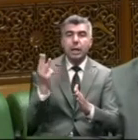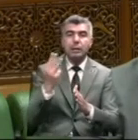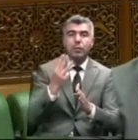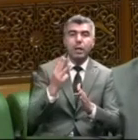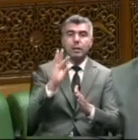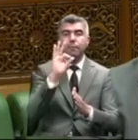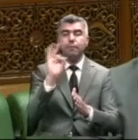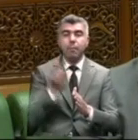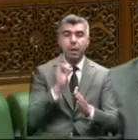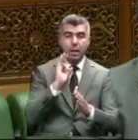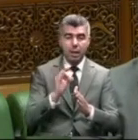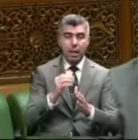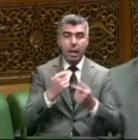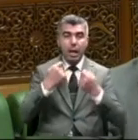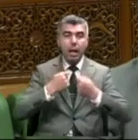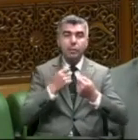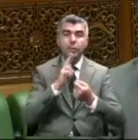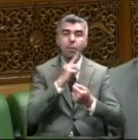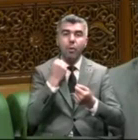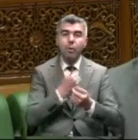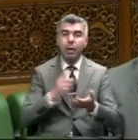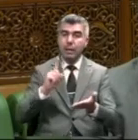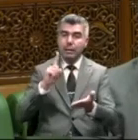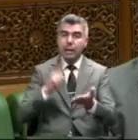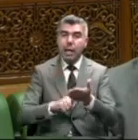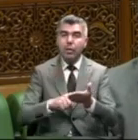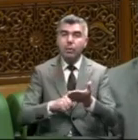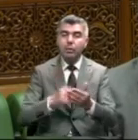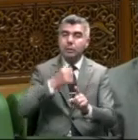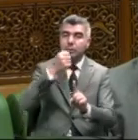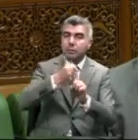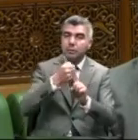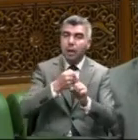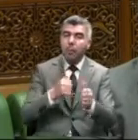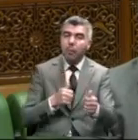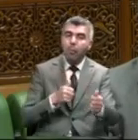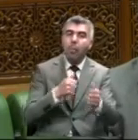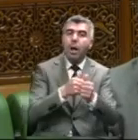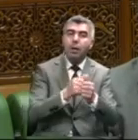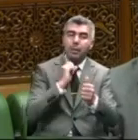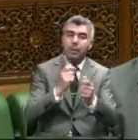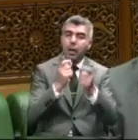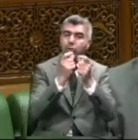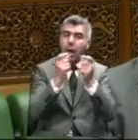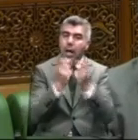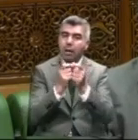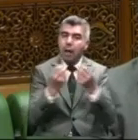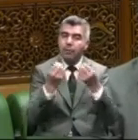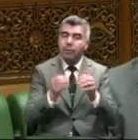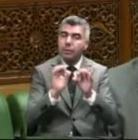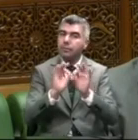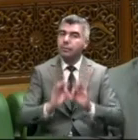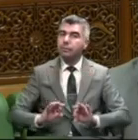الذي جعلت السيد رئيس الحكومه يؤكد على ضروره مواصله مواكبه المقاولات وانقاذها من الافلاس